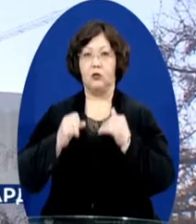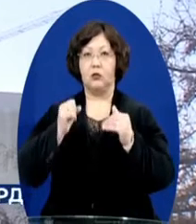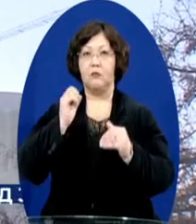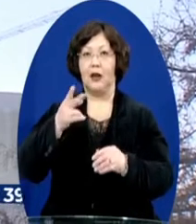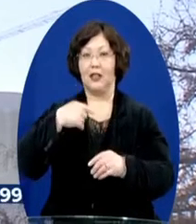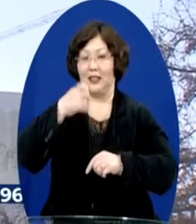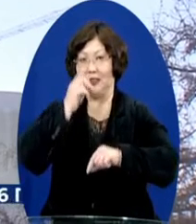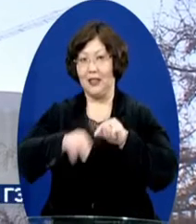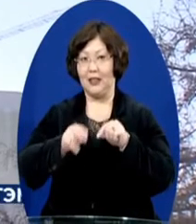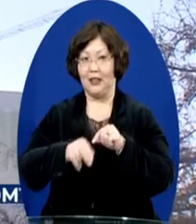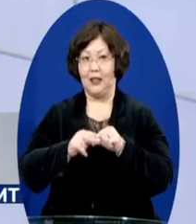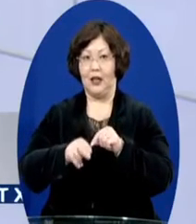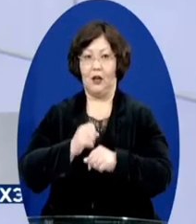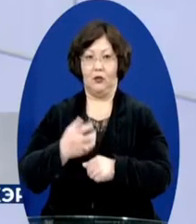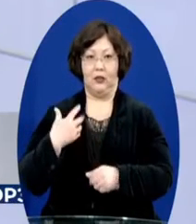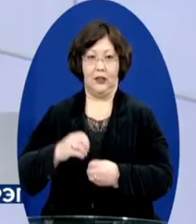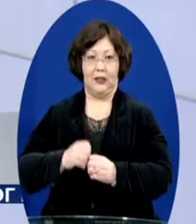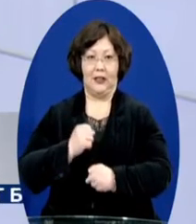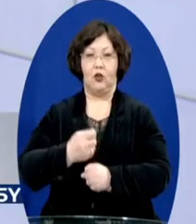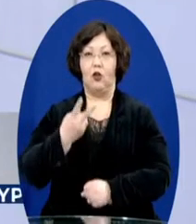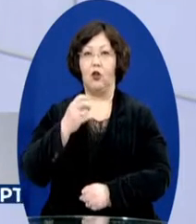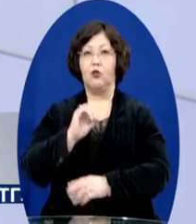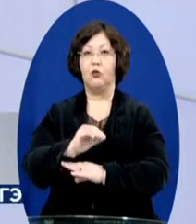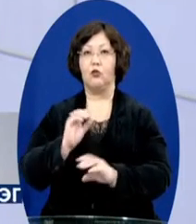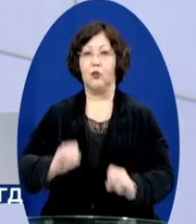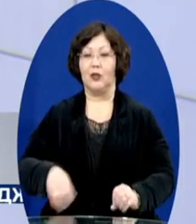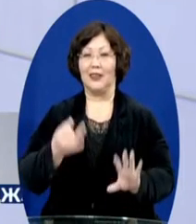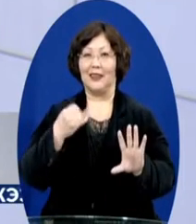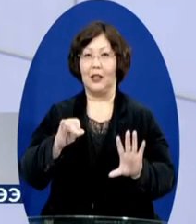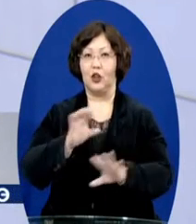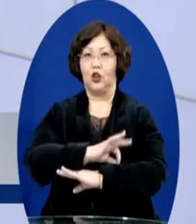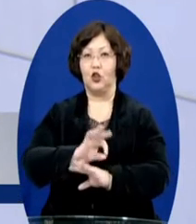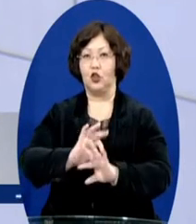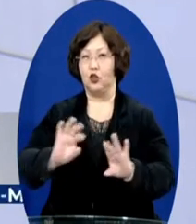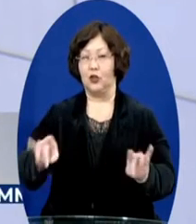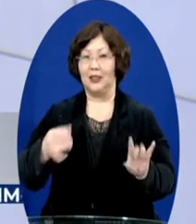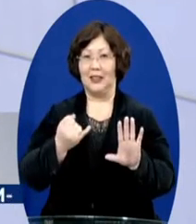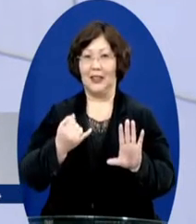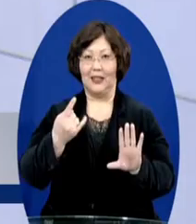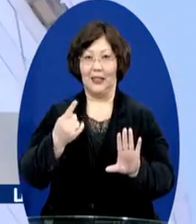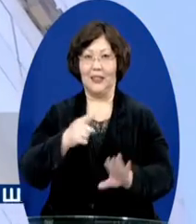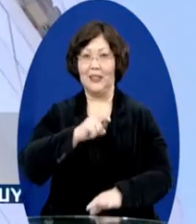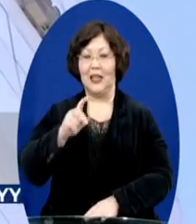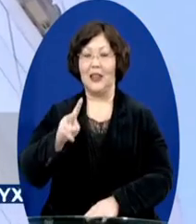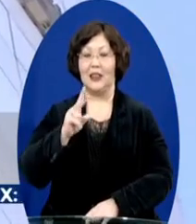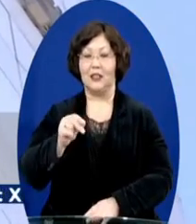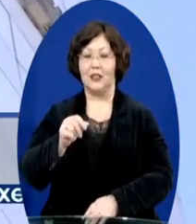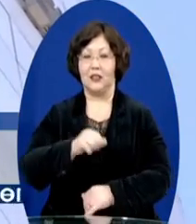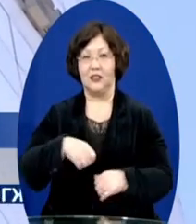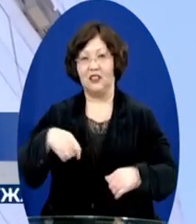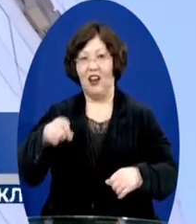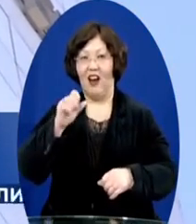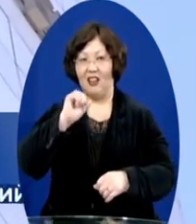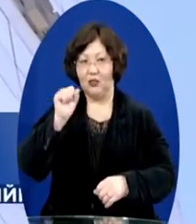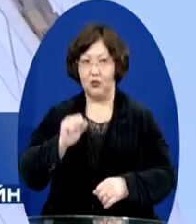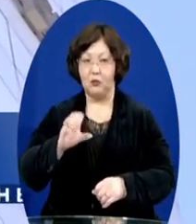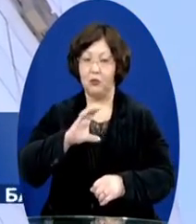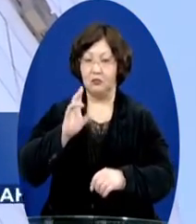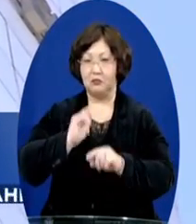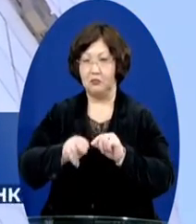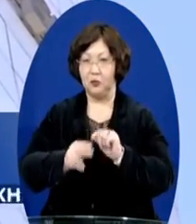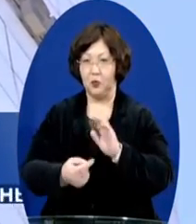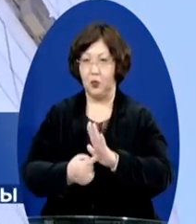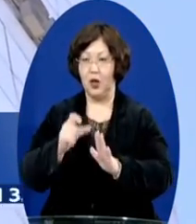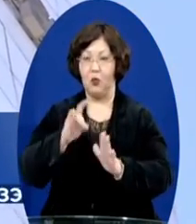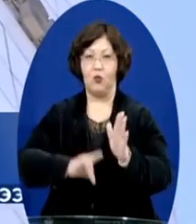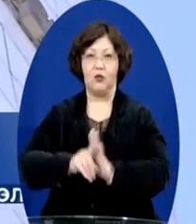Хөгжлийн банкыг шалгах ажлын хэсэг байгуулагдаад 20 гаруй хонжээ. Нийтдээ 70 төслийн 61 зээлдэгчийн асуудлыг нарийн судалж, их үсүр зээлийн хэрэгжилт